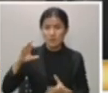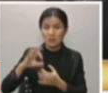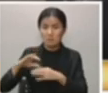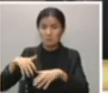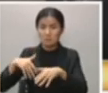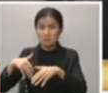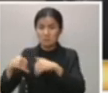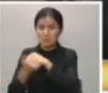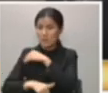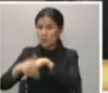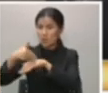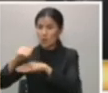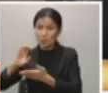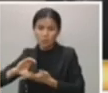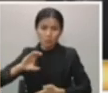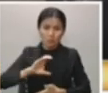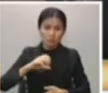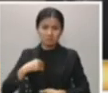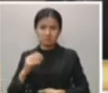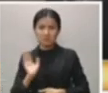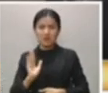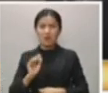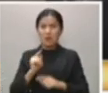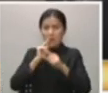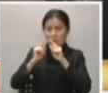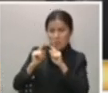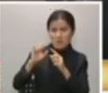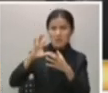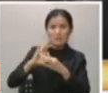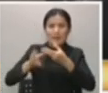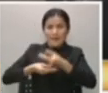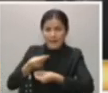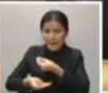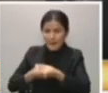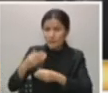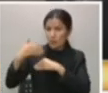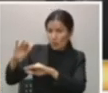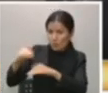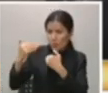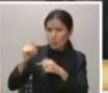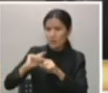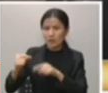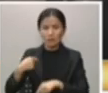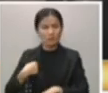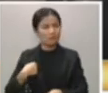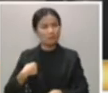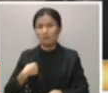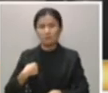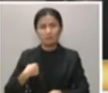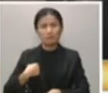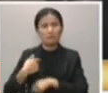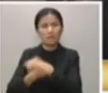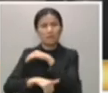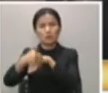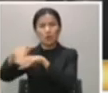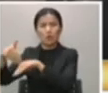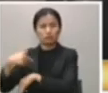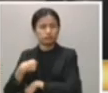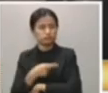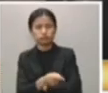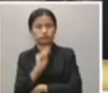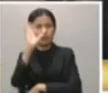งการเจรจาประโยชน์การค้าต่างๆที่จะมีผลประโยชน์ต่อประเทศเพราะทุกวันนี้เกือบทุกประเทศในโล